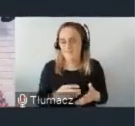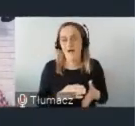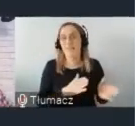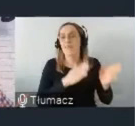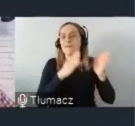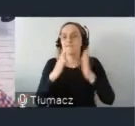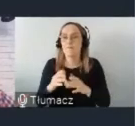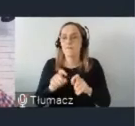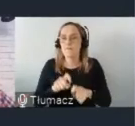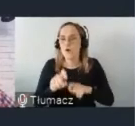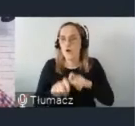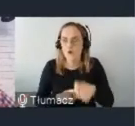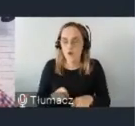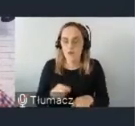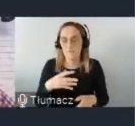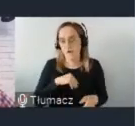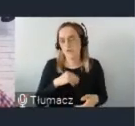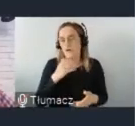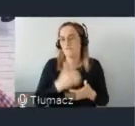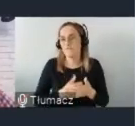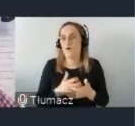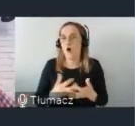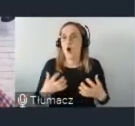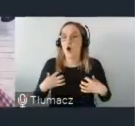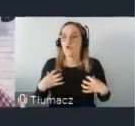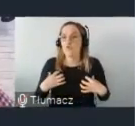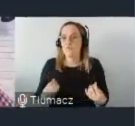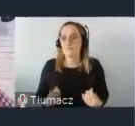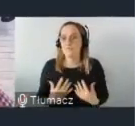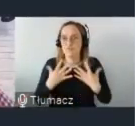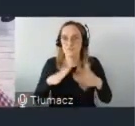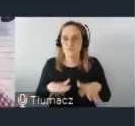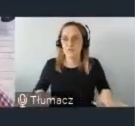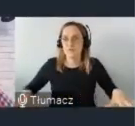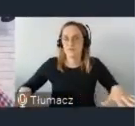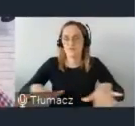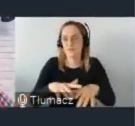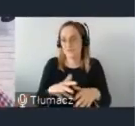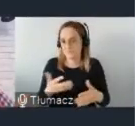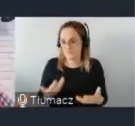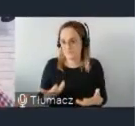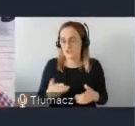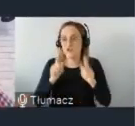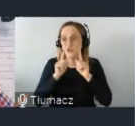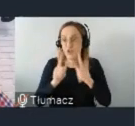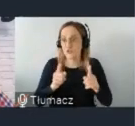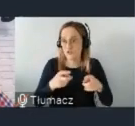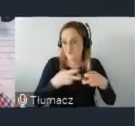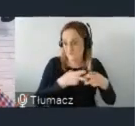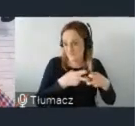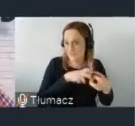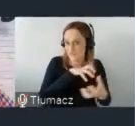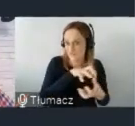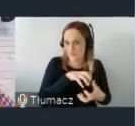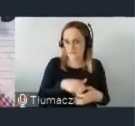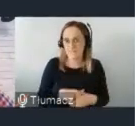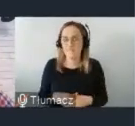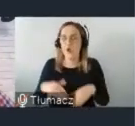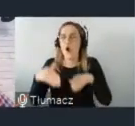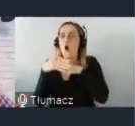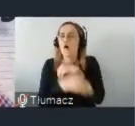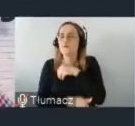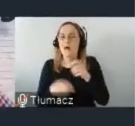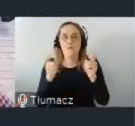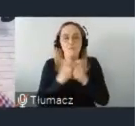krokiem może być wykorzystanie i ożywienie przestrzeni czy zadań za pośrednictwem rzeczywistości rozszerzonej. A ostatni